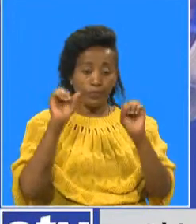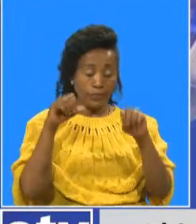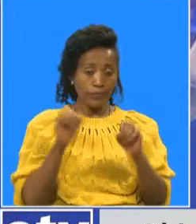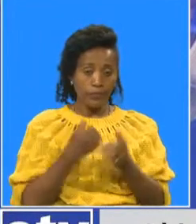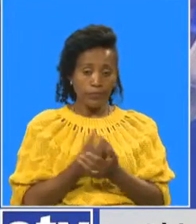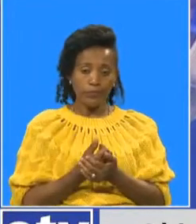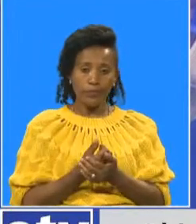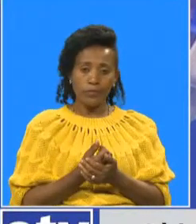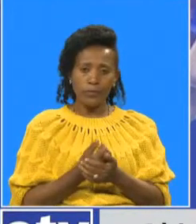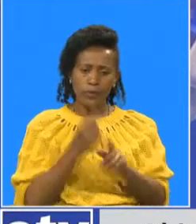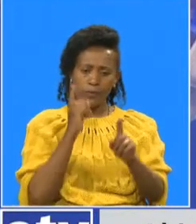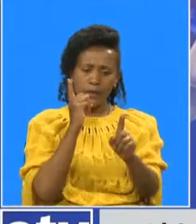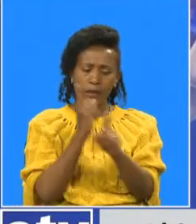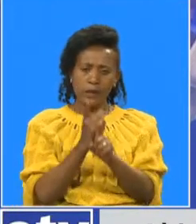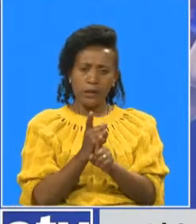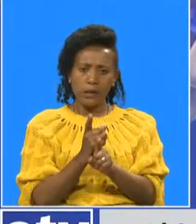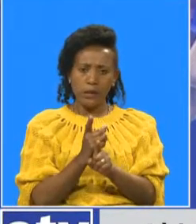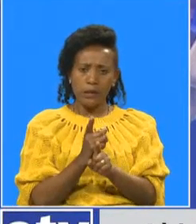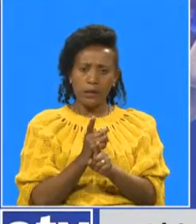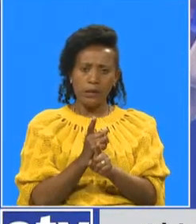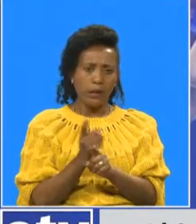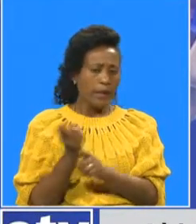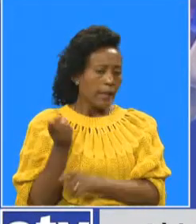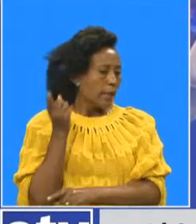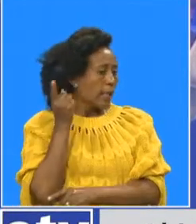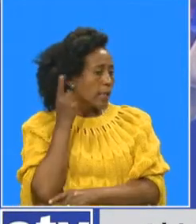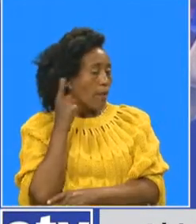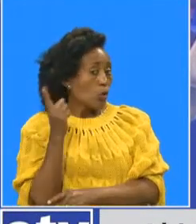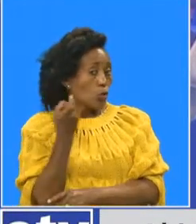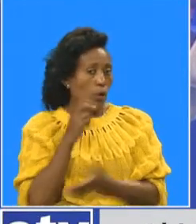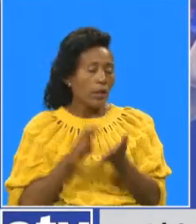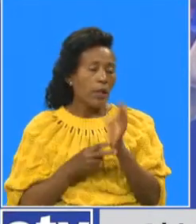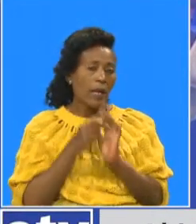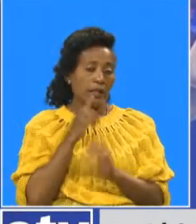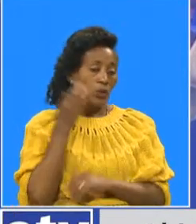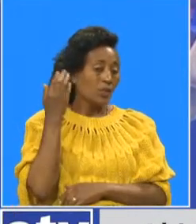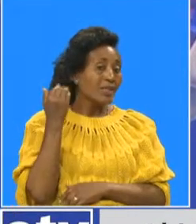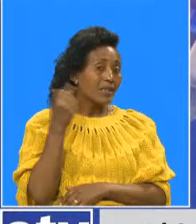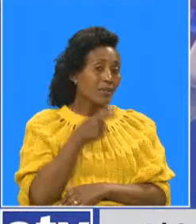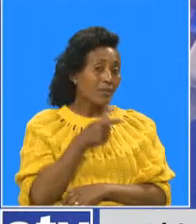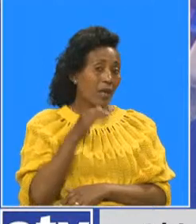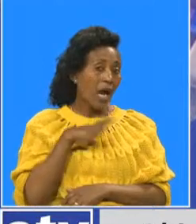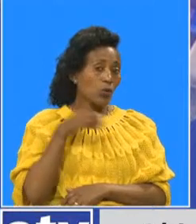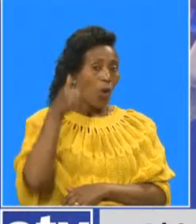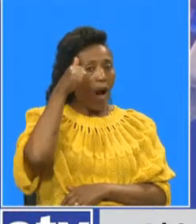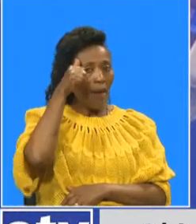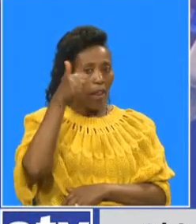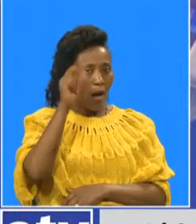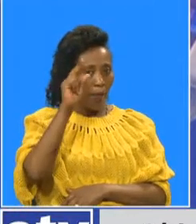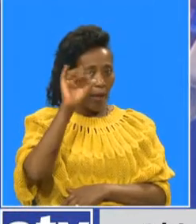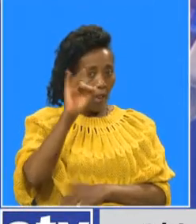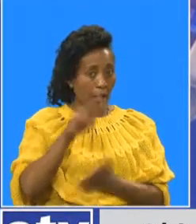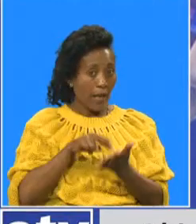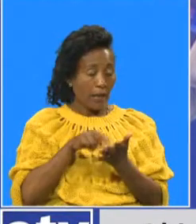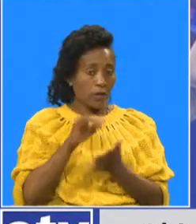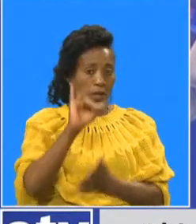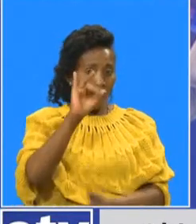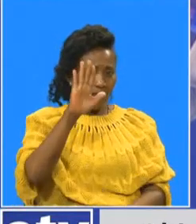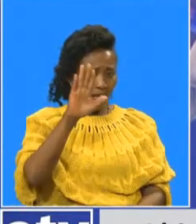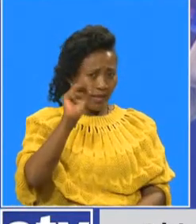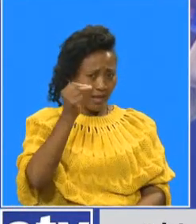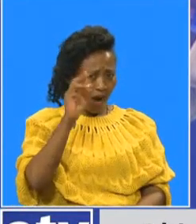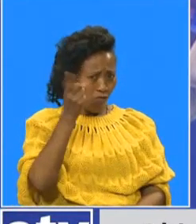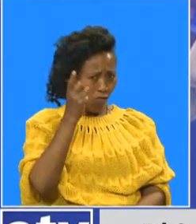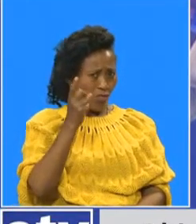አሁን በትክክል የሰማሁት ከሆነ ማለት ነው ቅድም አቶ አቤል ያነሳው ባይዘው ለገጣፎ ነው